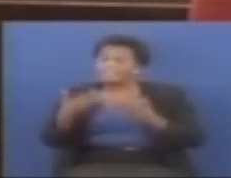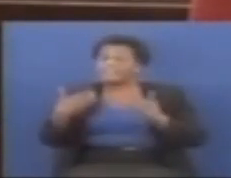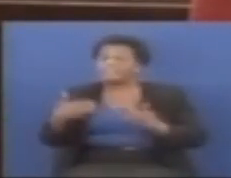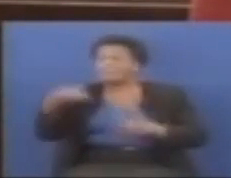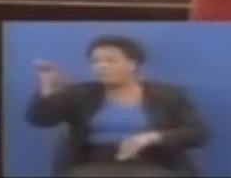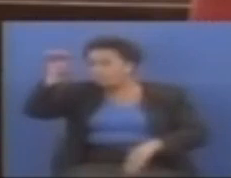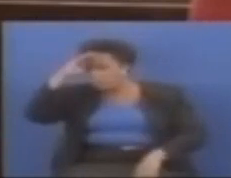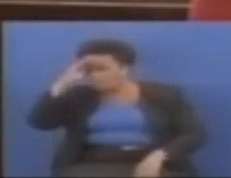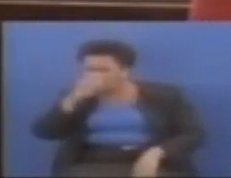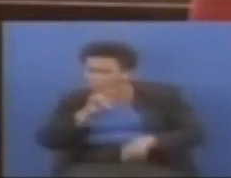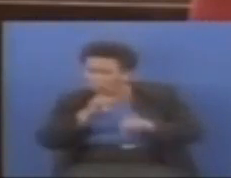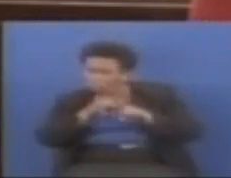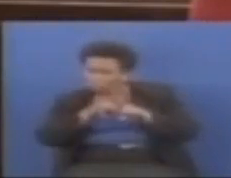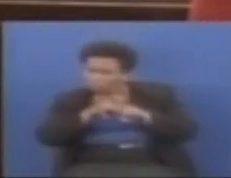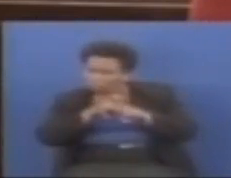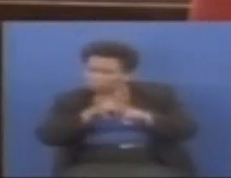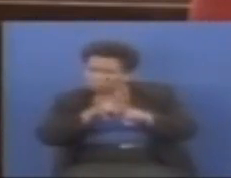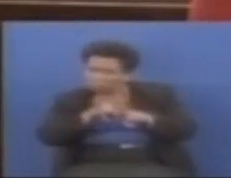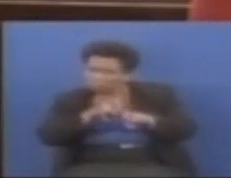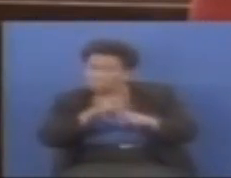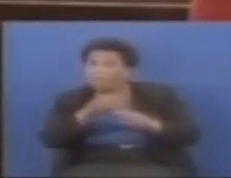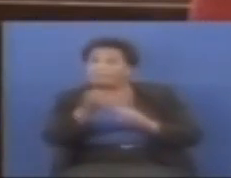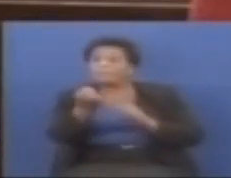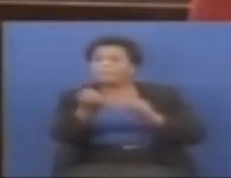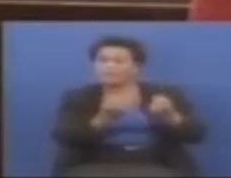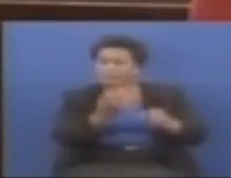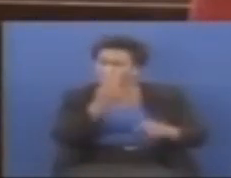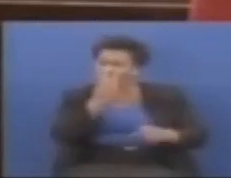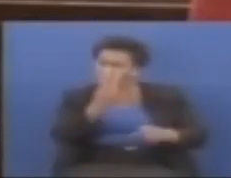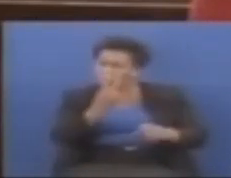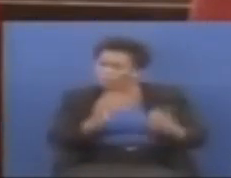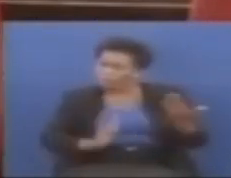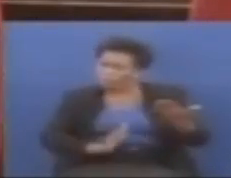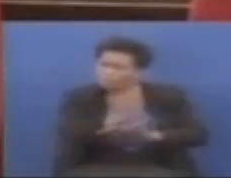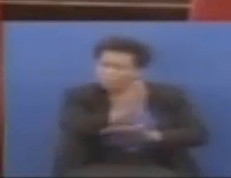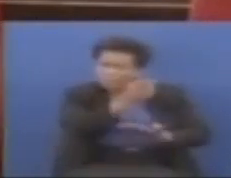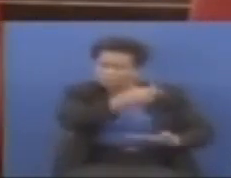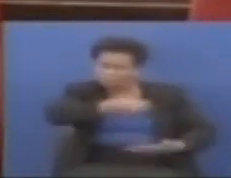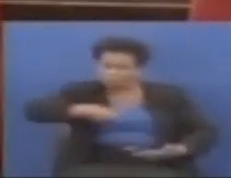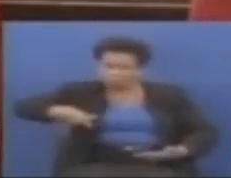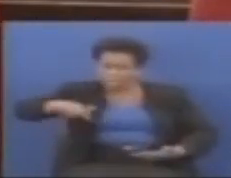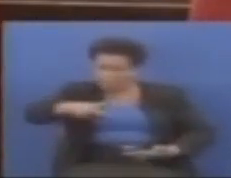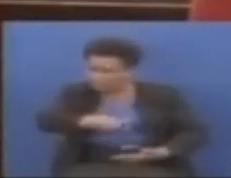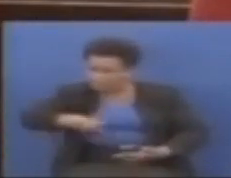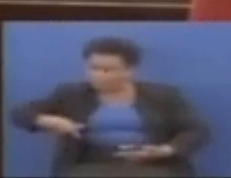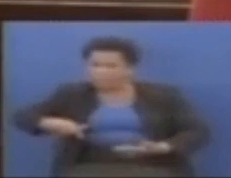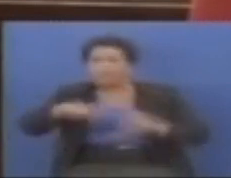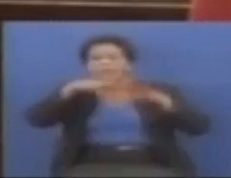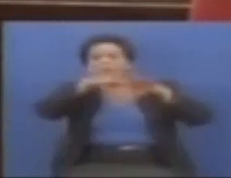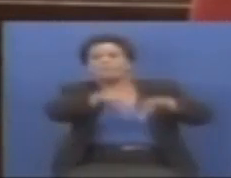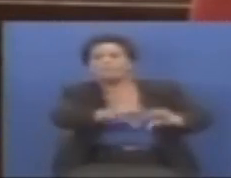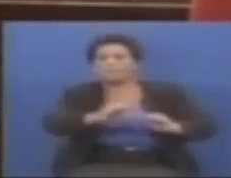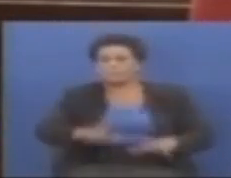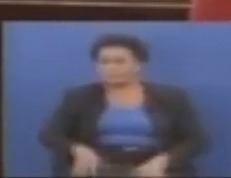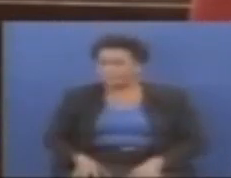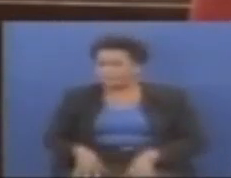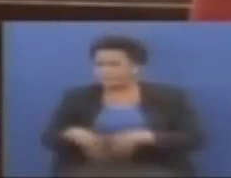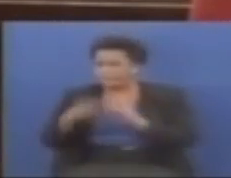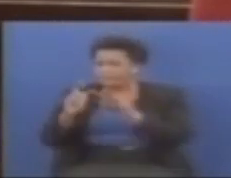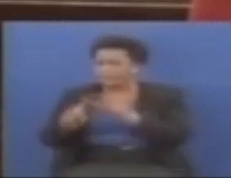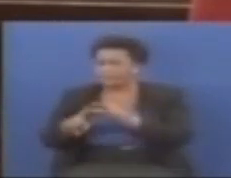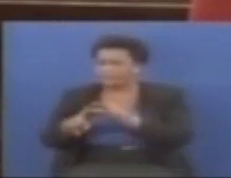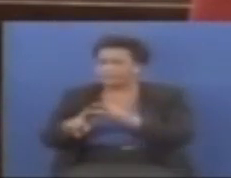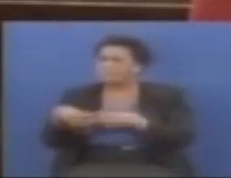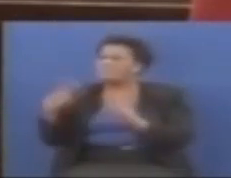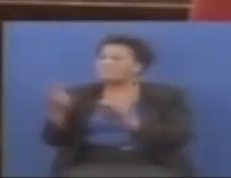kutokana na athari kubwa za ajali za barabarani kwa taifa, serikali ina mkakati madhubuti wa kupambana na tatizo hili. Mikakati